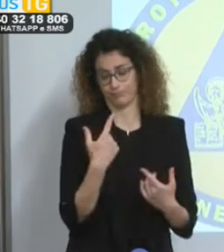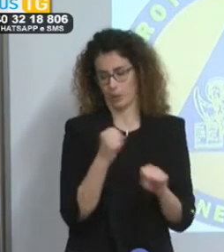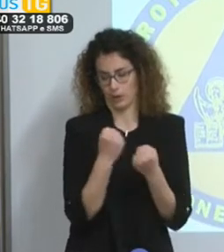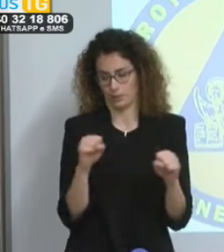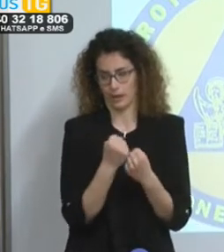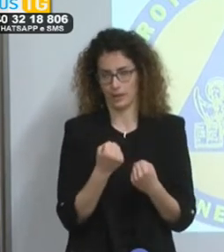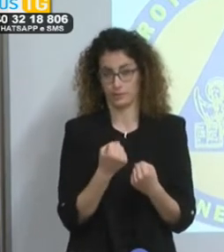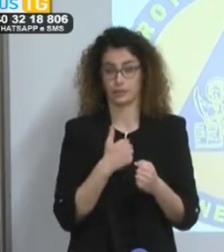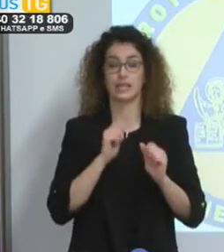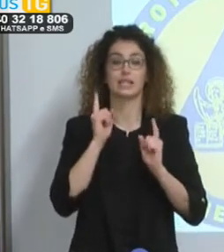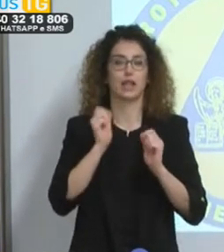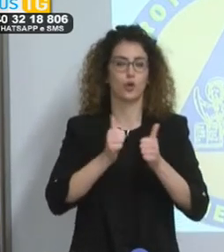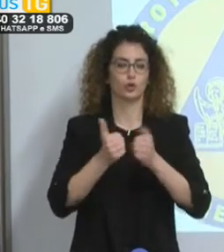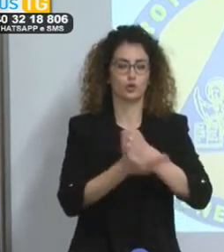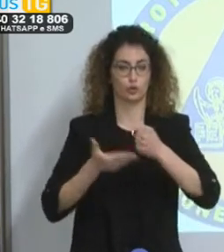abbiamo? Abbiamo